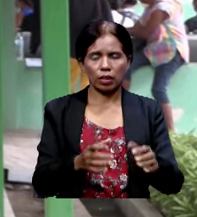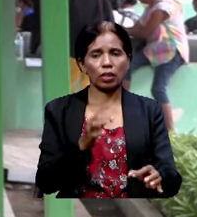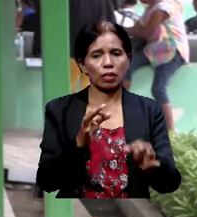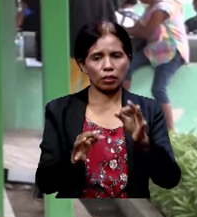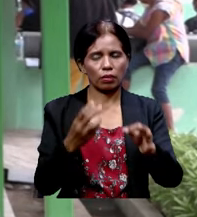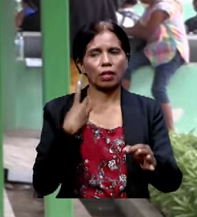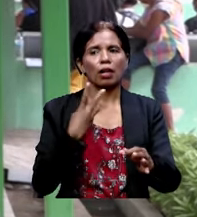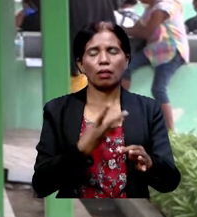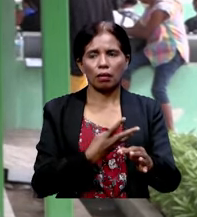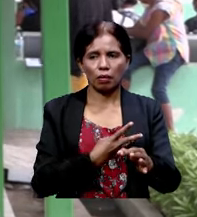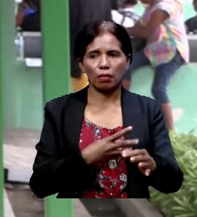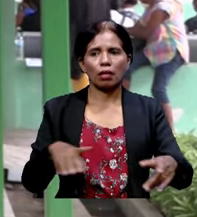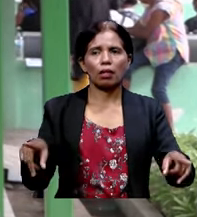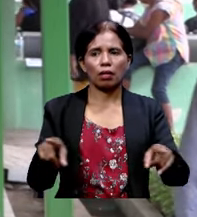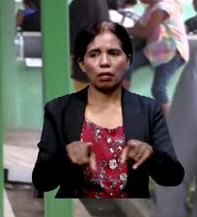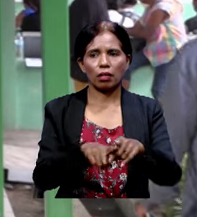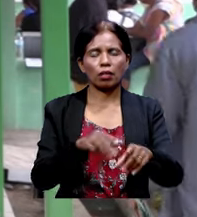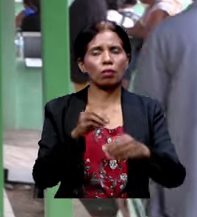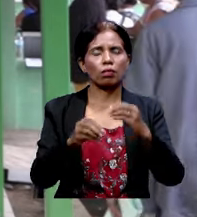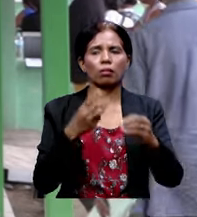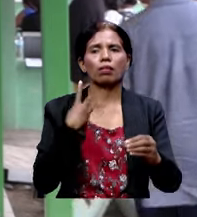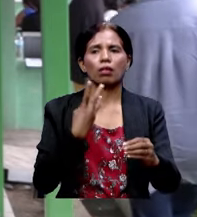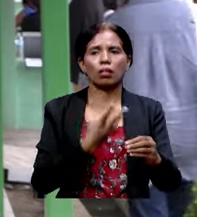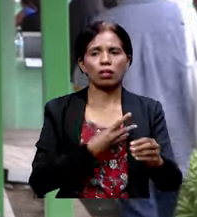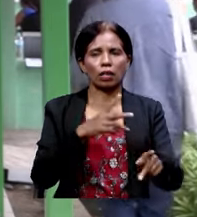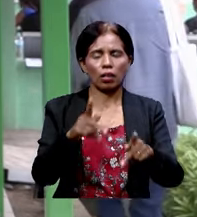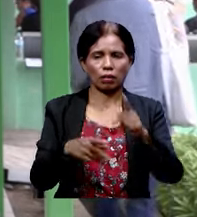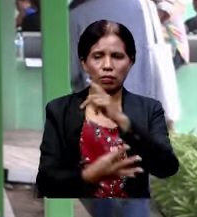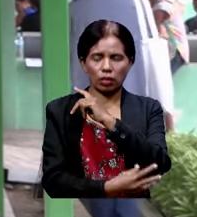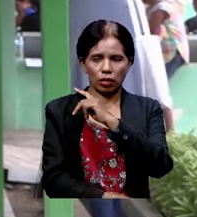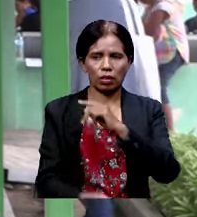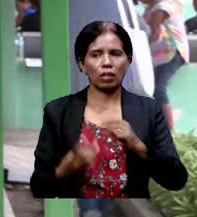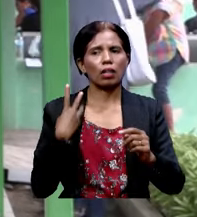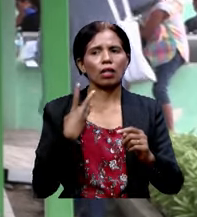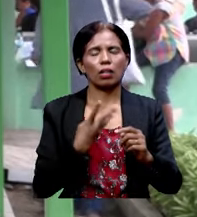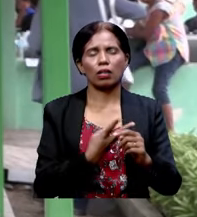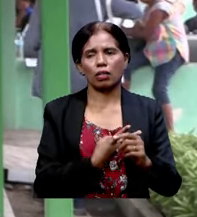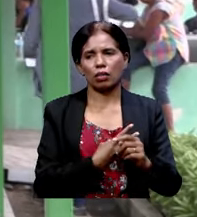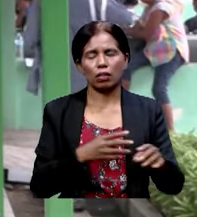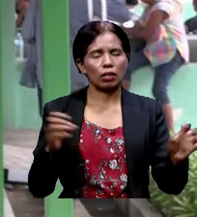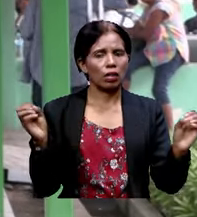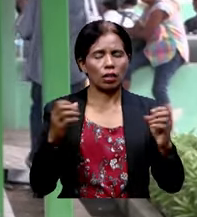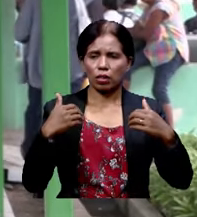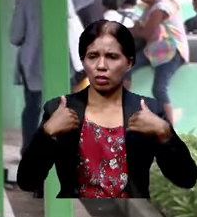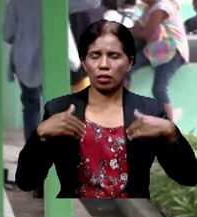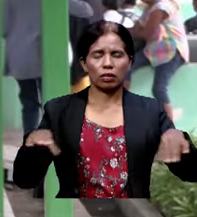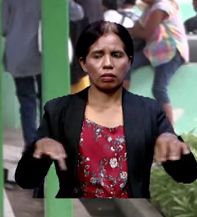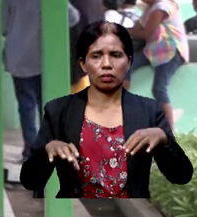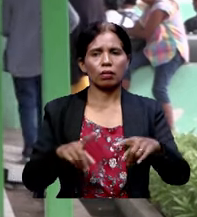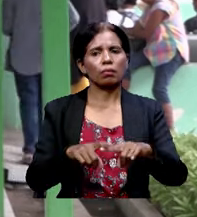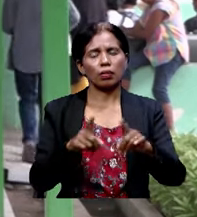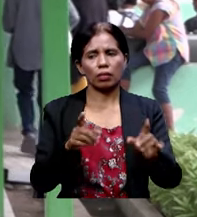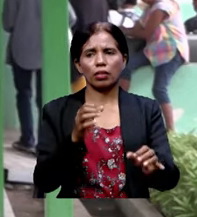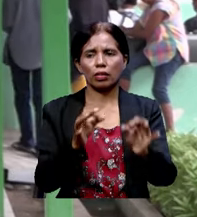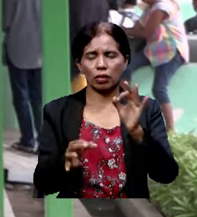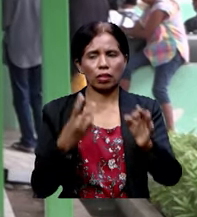kami ami asa kono ba ami ne kan ami ne pobu ki ne ami laya sirbisu mai be se kar